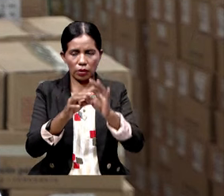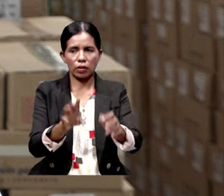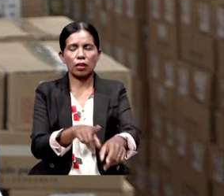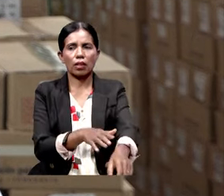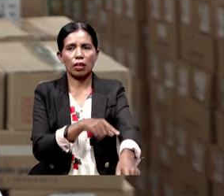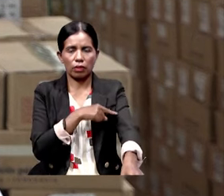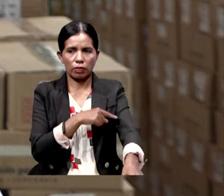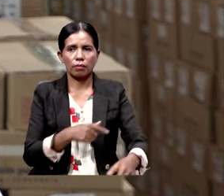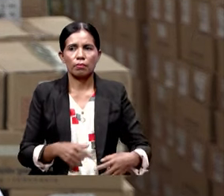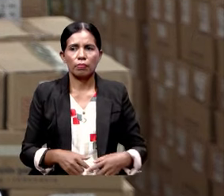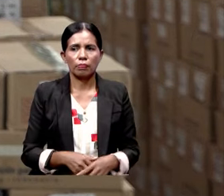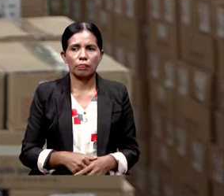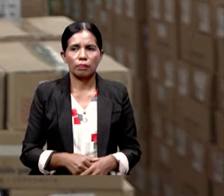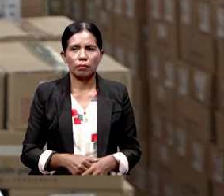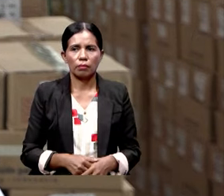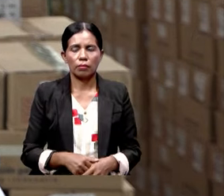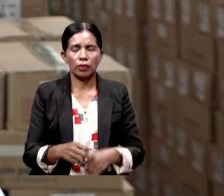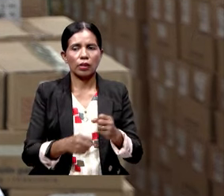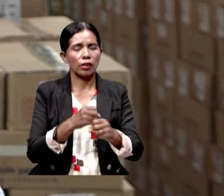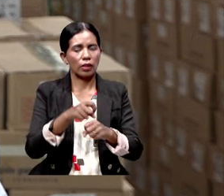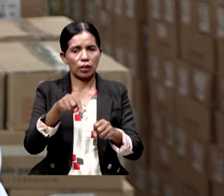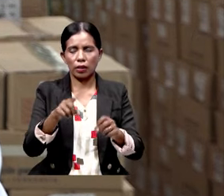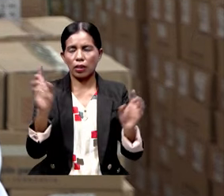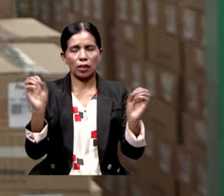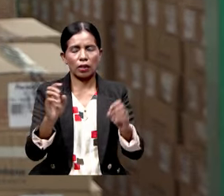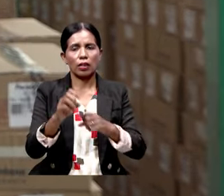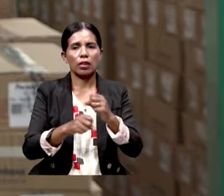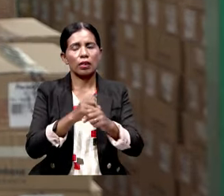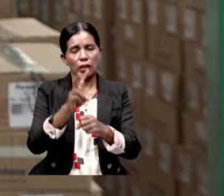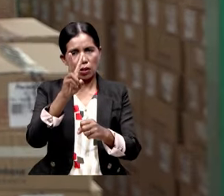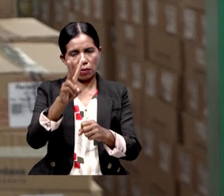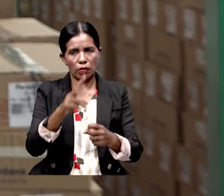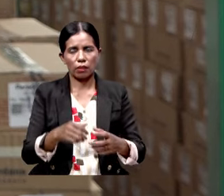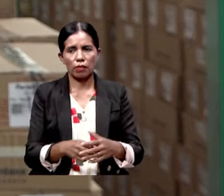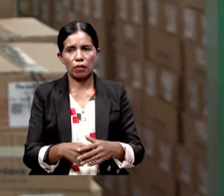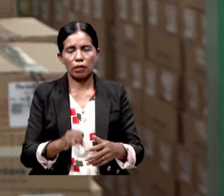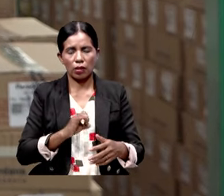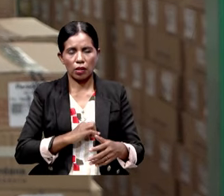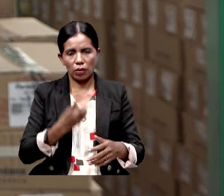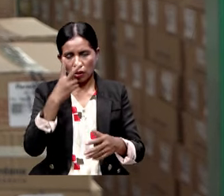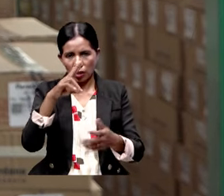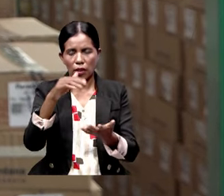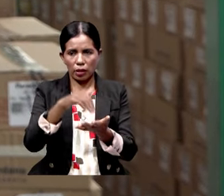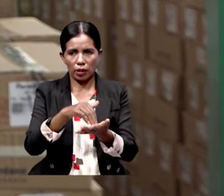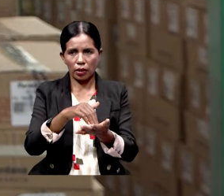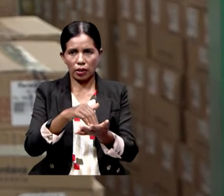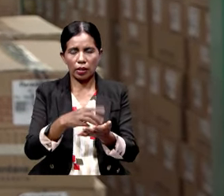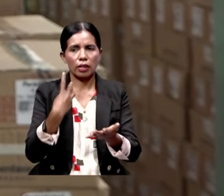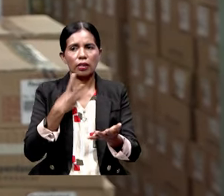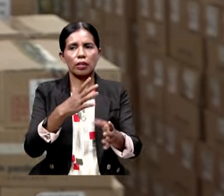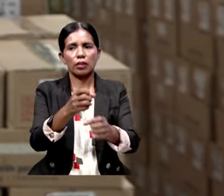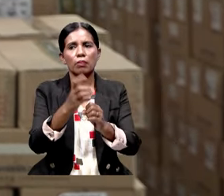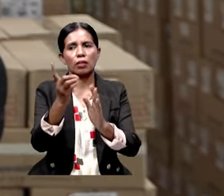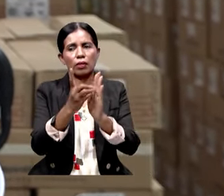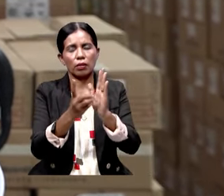sekleur. Ya tidak ada lah ya. Nih 2 tahun balikan aja. Kita halo verifikasi tahun. Kita simulai dokumen terus